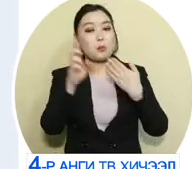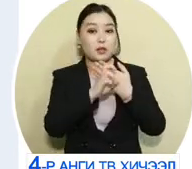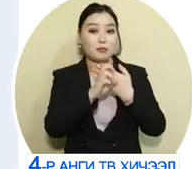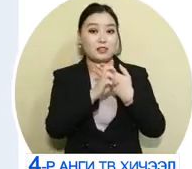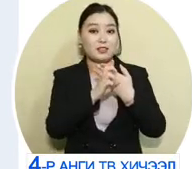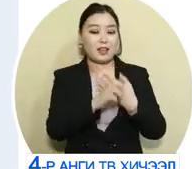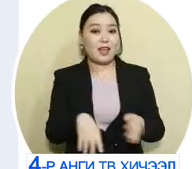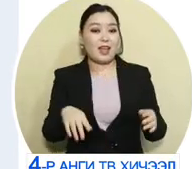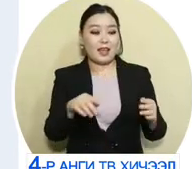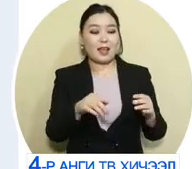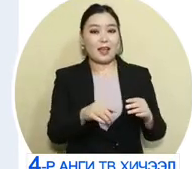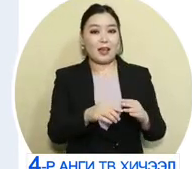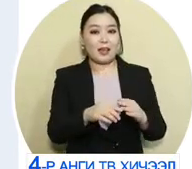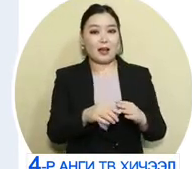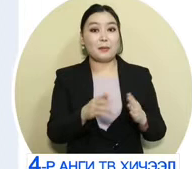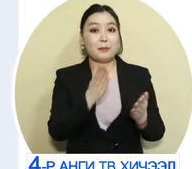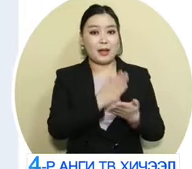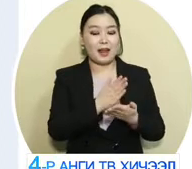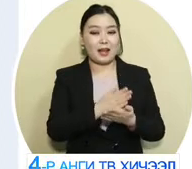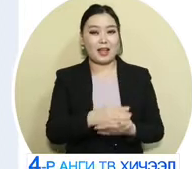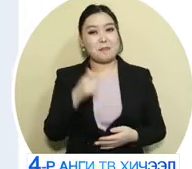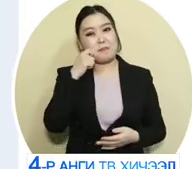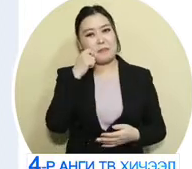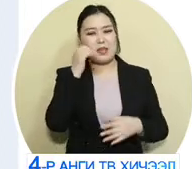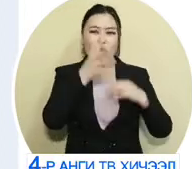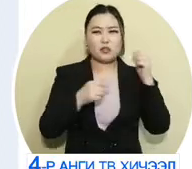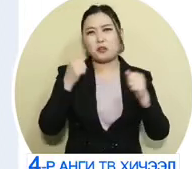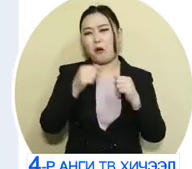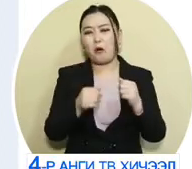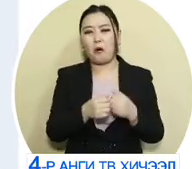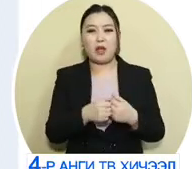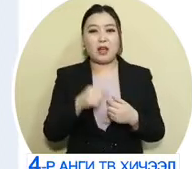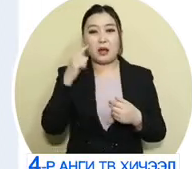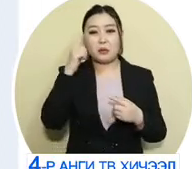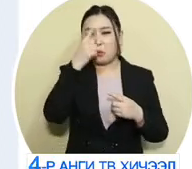уу гэдгийг бас хүүхдүүд маань бодож тунгаагаарай. За,